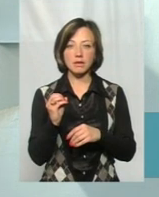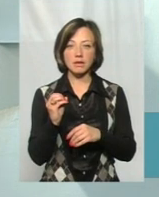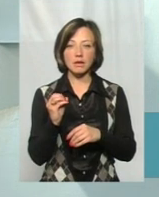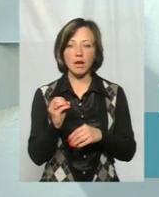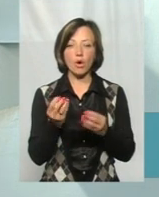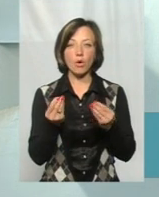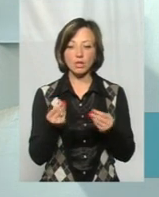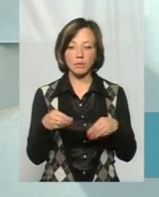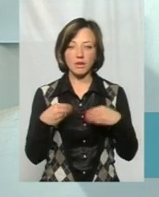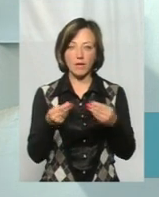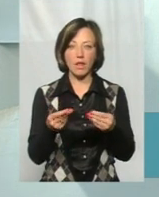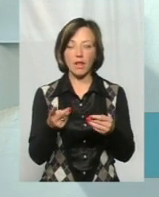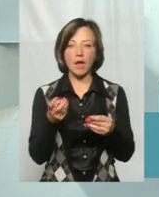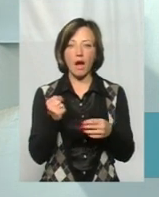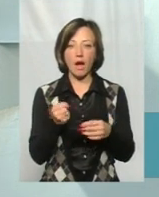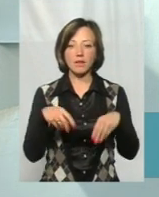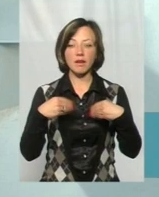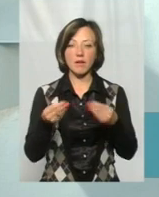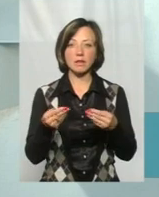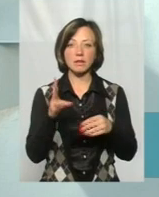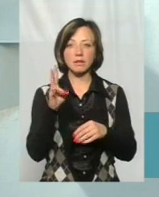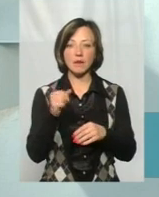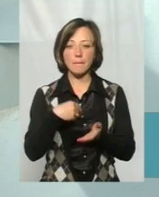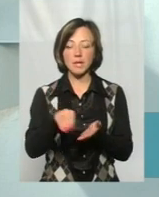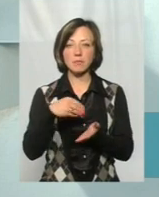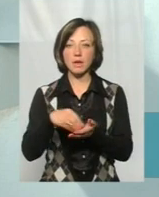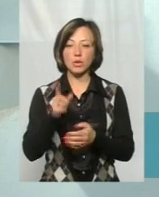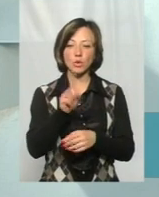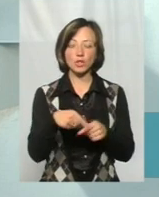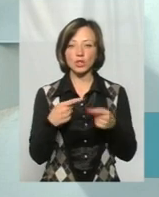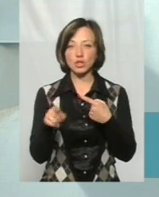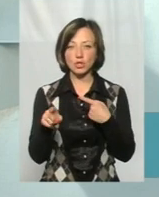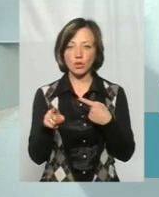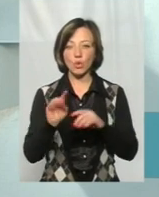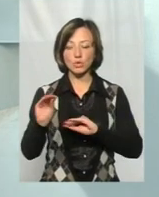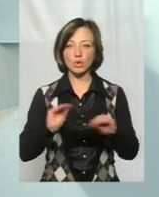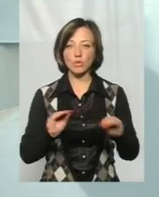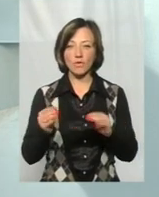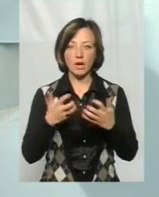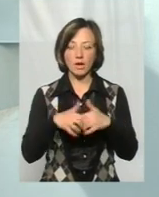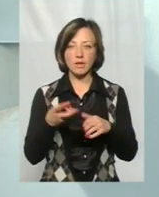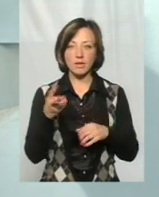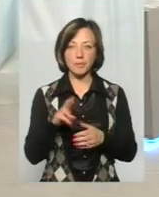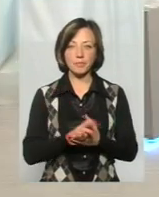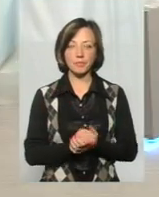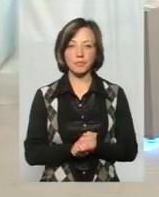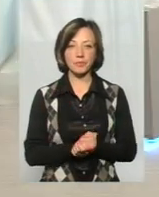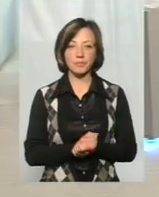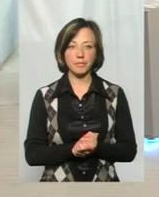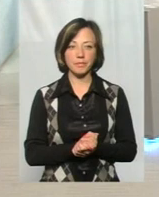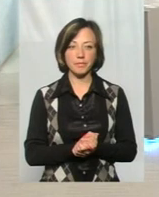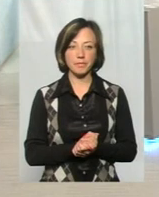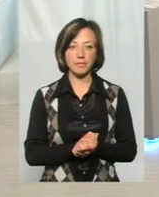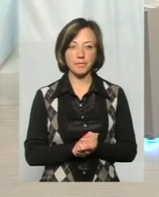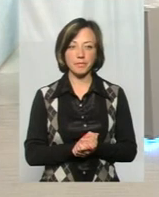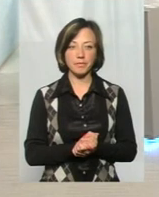не грошима давалося, не валютою, а давалося на придбання тої чи іншої устаткування. Але ключове слово у вас була. І